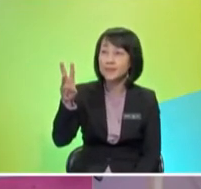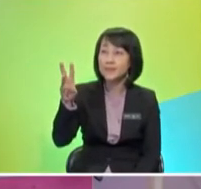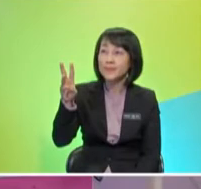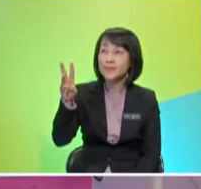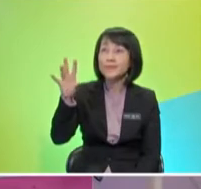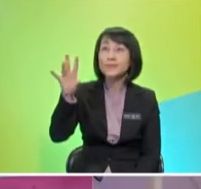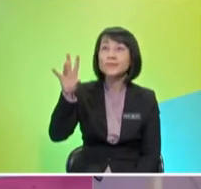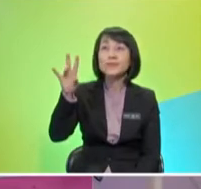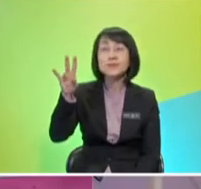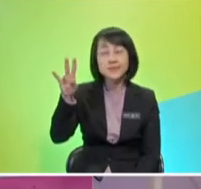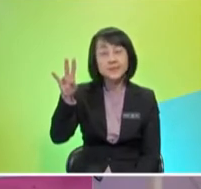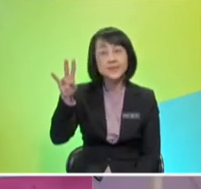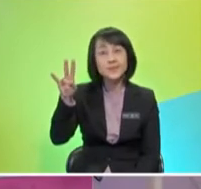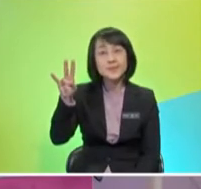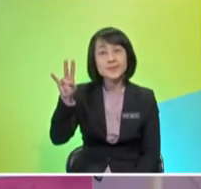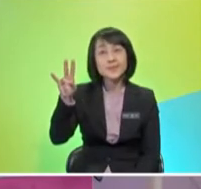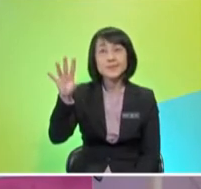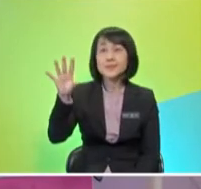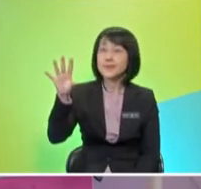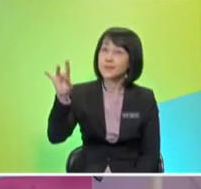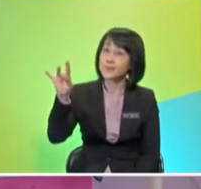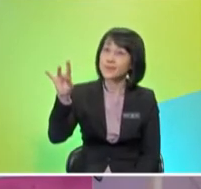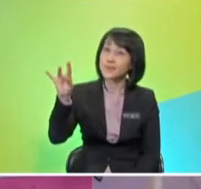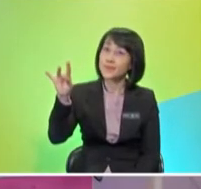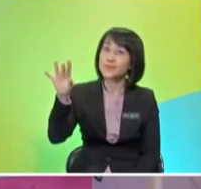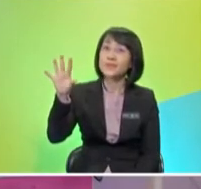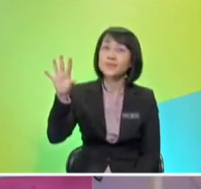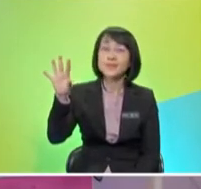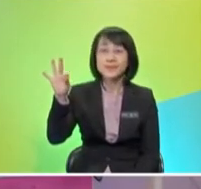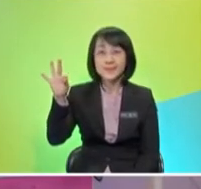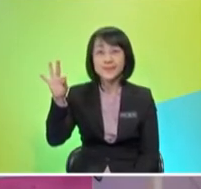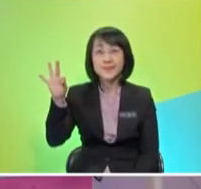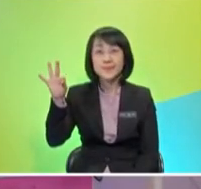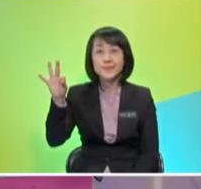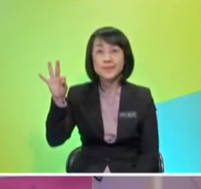6 7 8 9